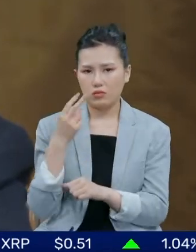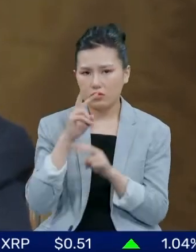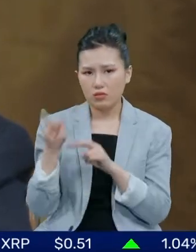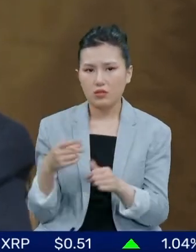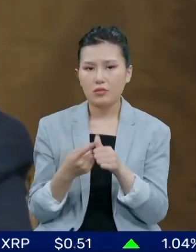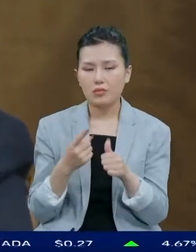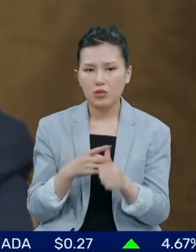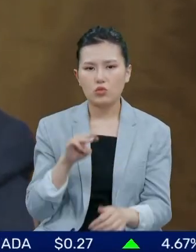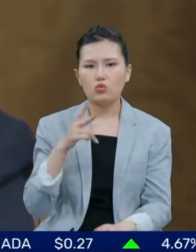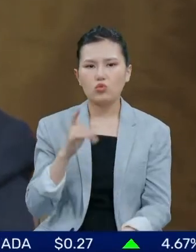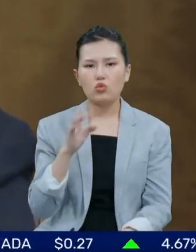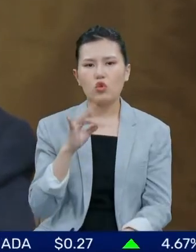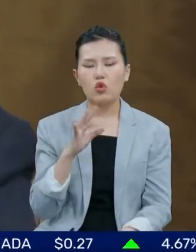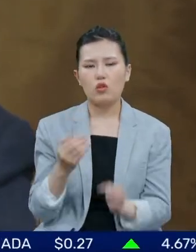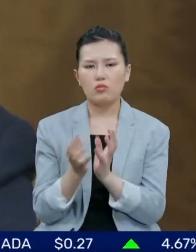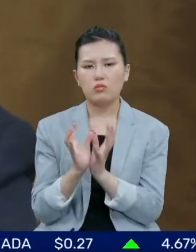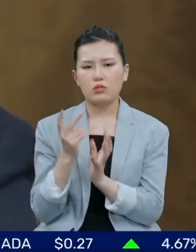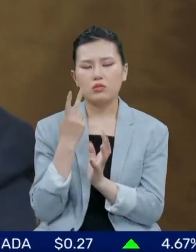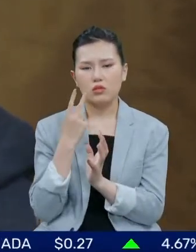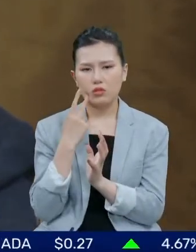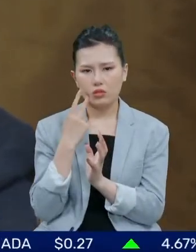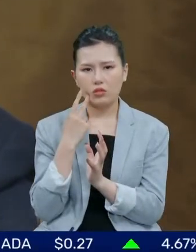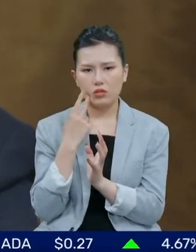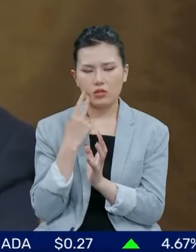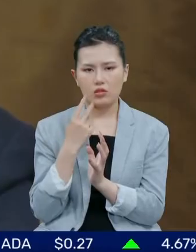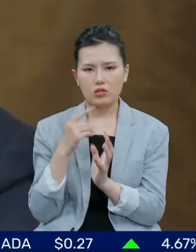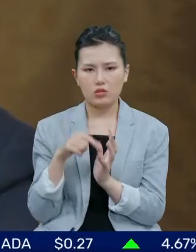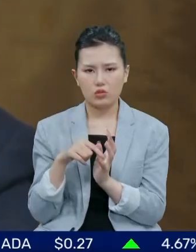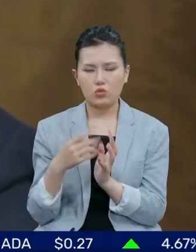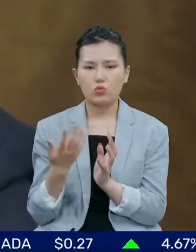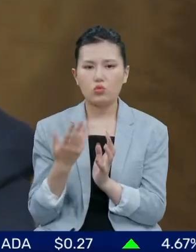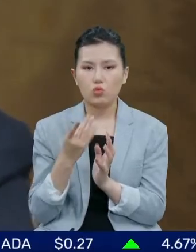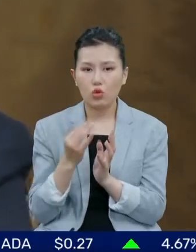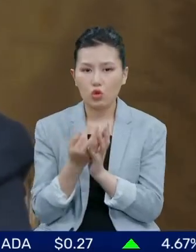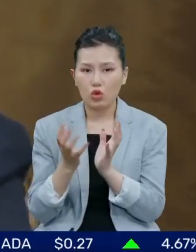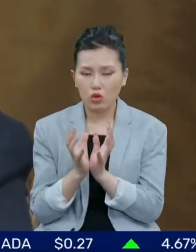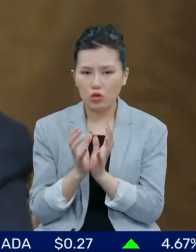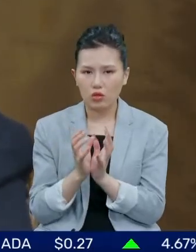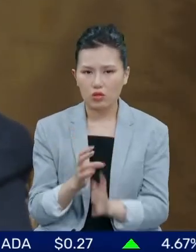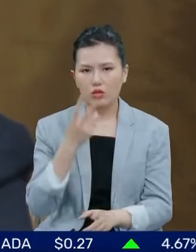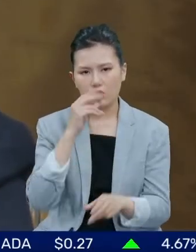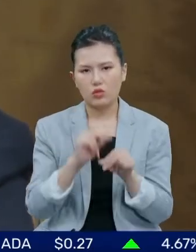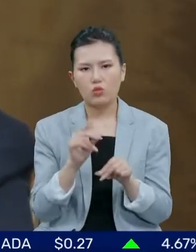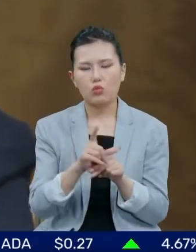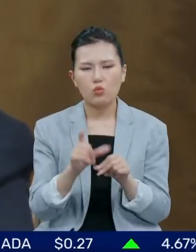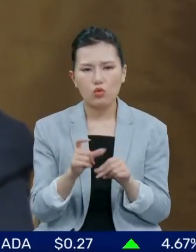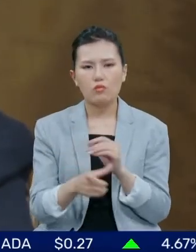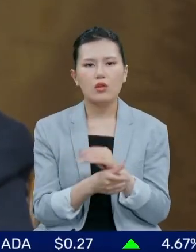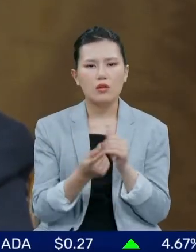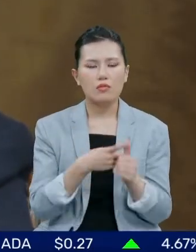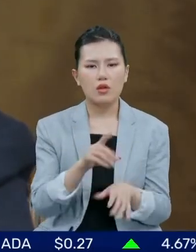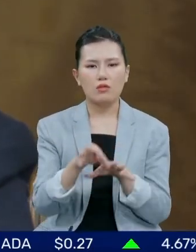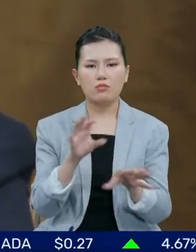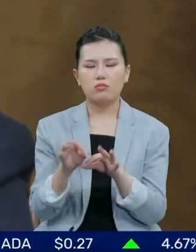хороо. Нөгөө нотлох хоримтой бүрдүүлэхийн тулд тэр төр хороо тодорхой хугацаанд хянан шалгагч нар авч ажилддаг, мэрэгжлийн хүмүүс авч